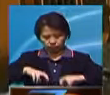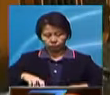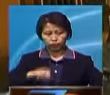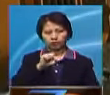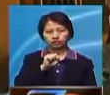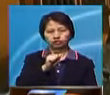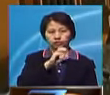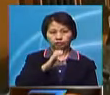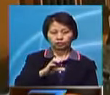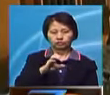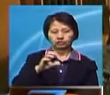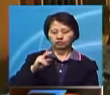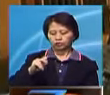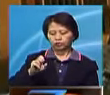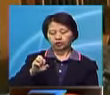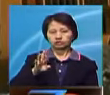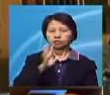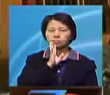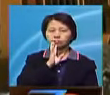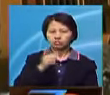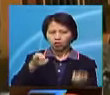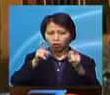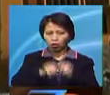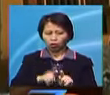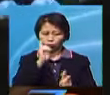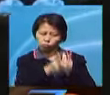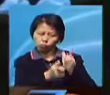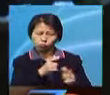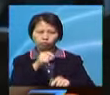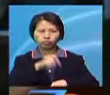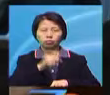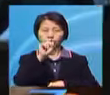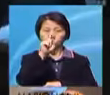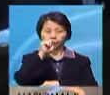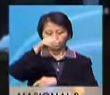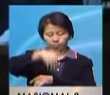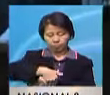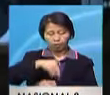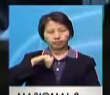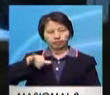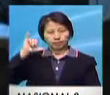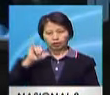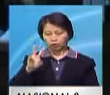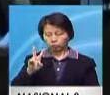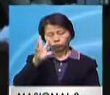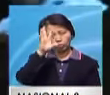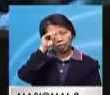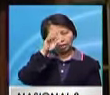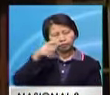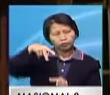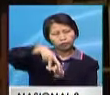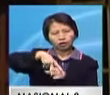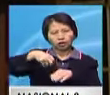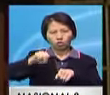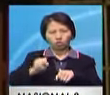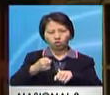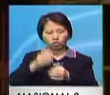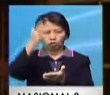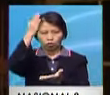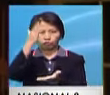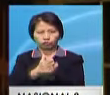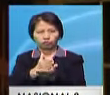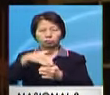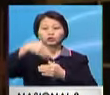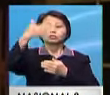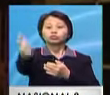SAC Muhammad Nasir Yah berkata dalam kejadian kira-kira pukul 11 malam semalam, dua lelaki menaiki sebuah motosikal berhenti di